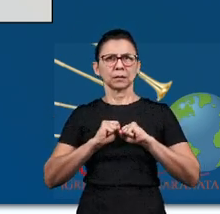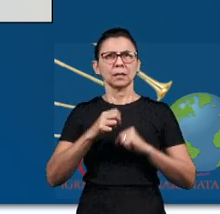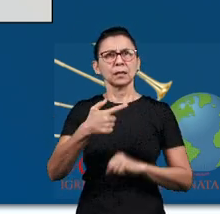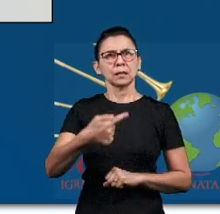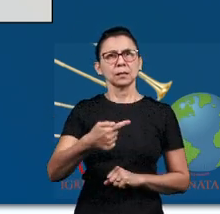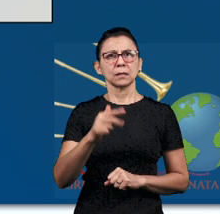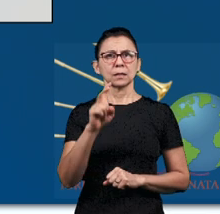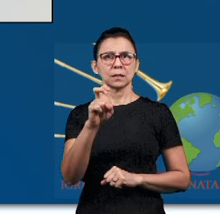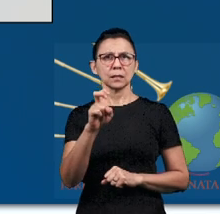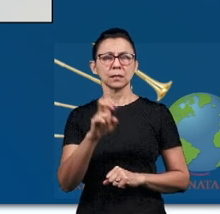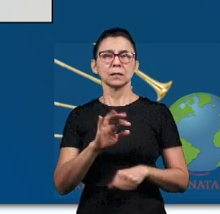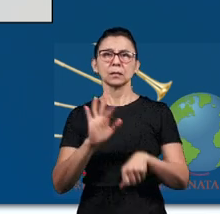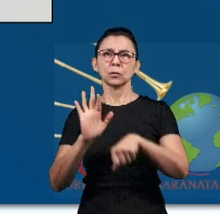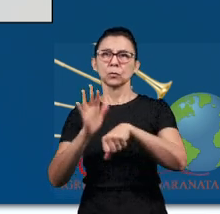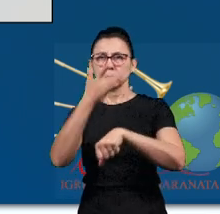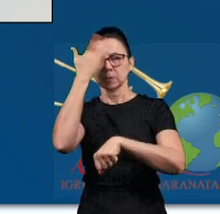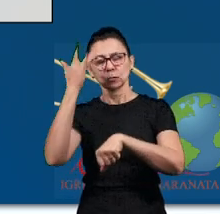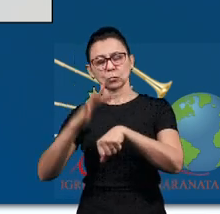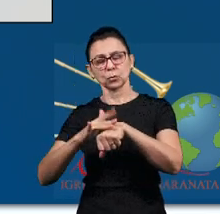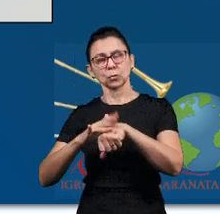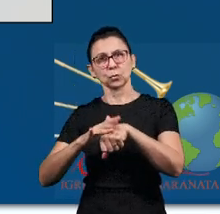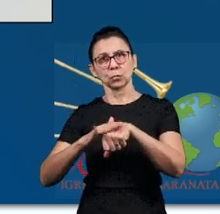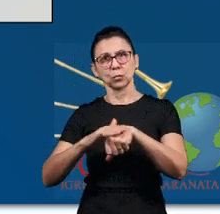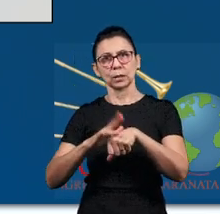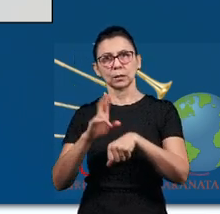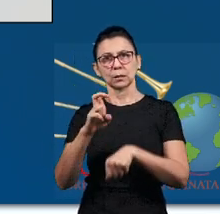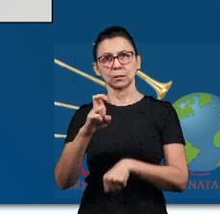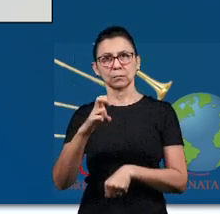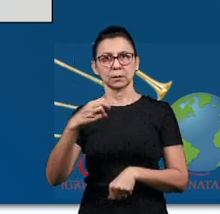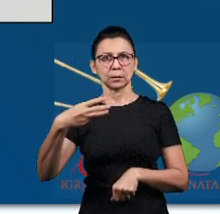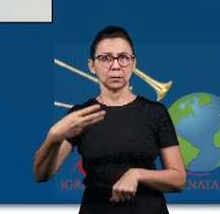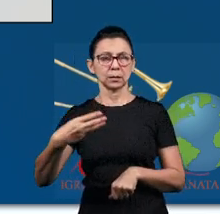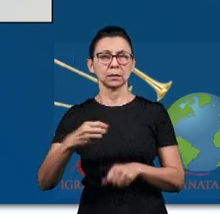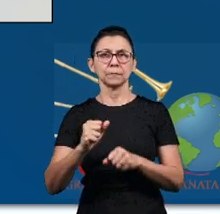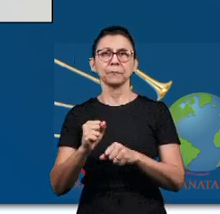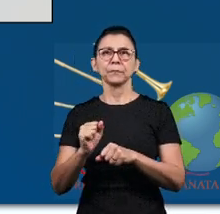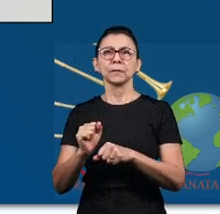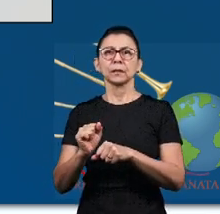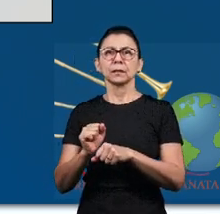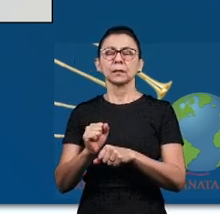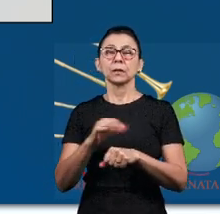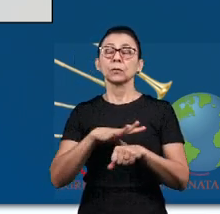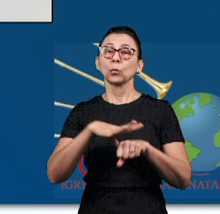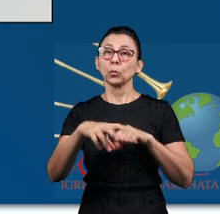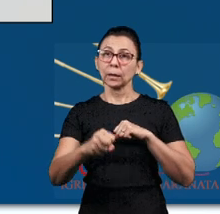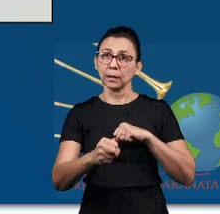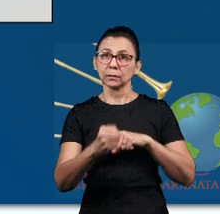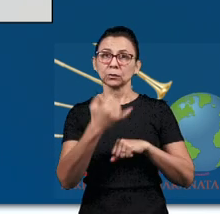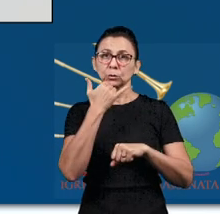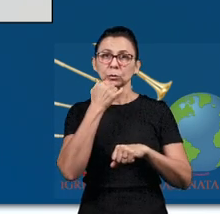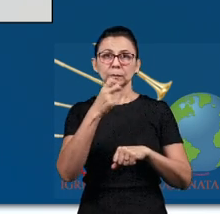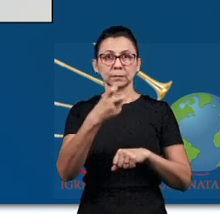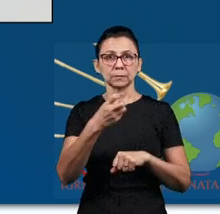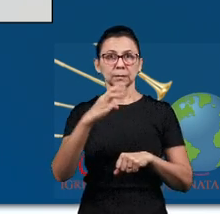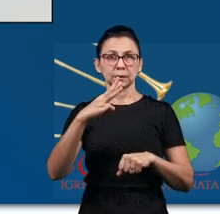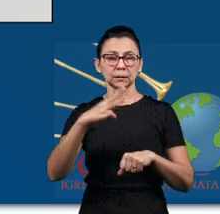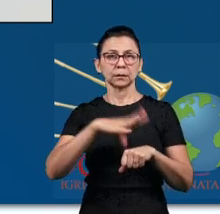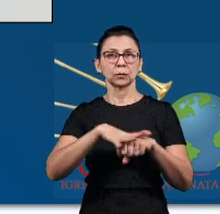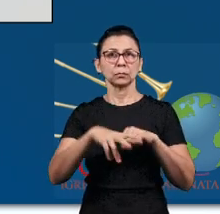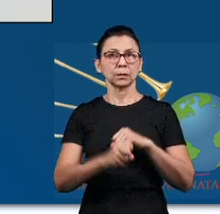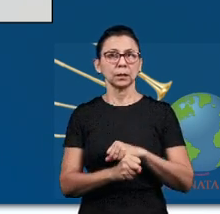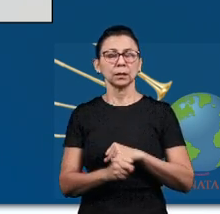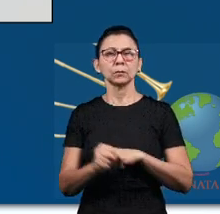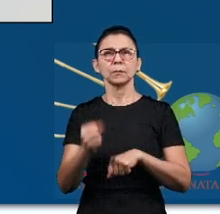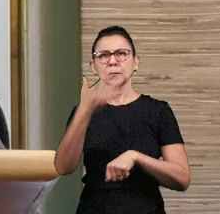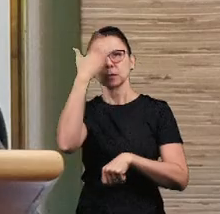guéri 53, malades 19 et qui sont décédés 3. Donc, au total, 58 décédés au